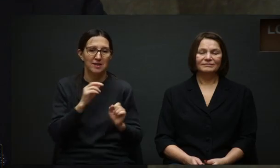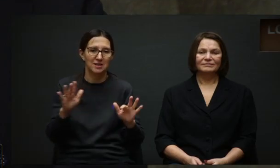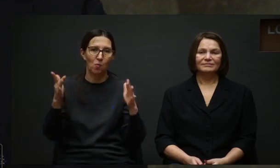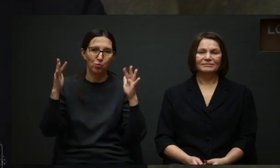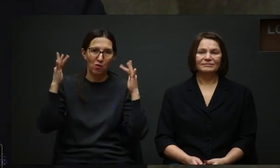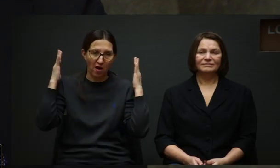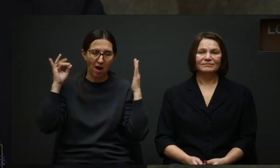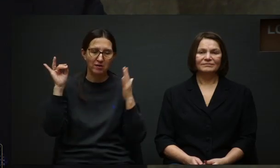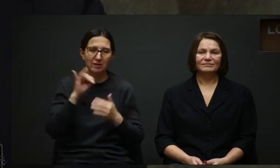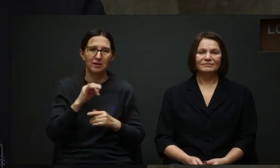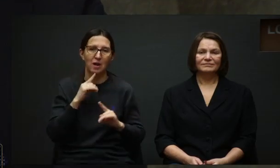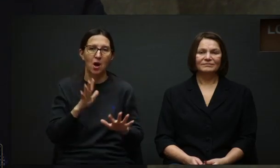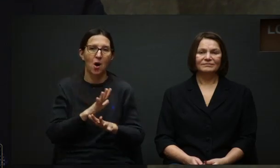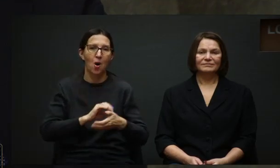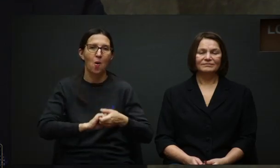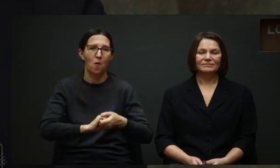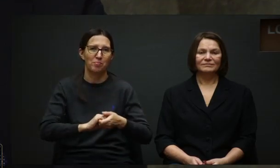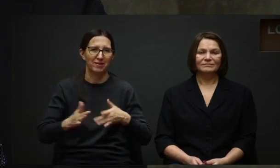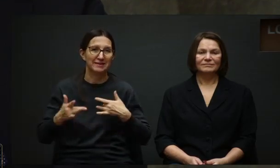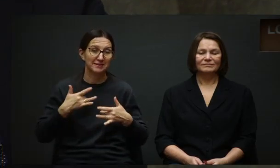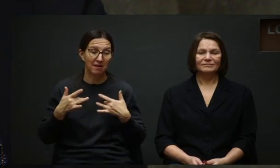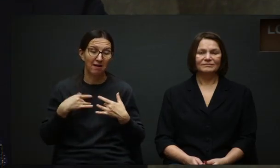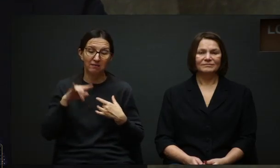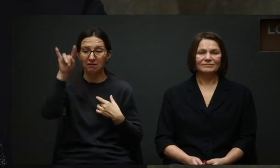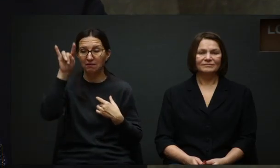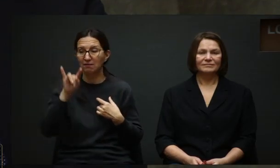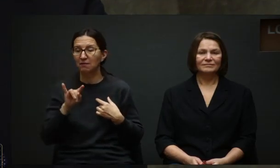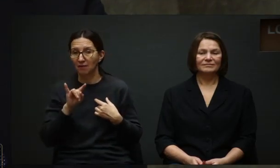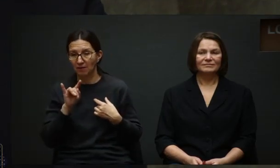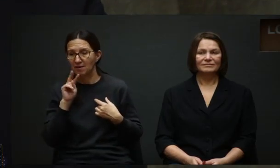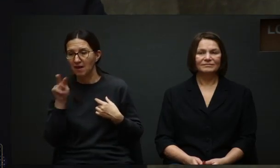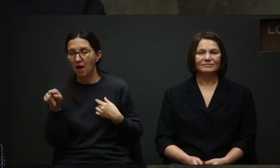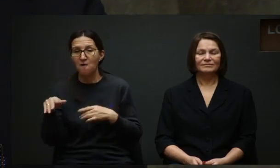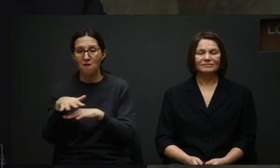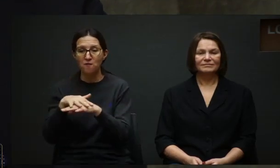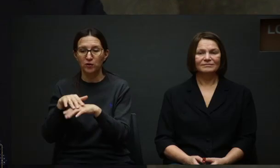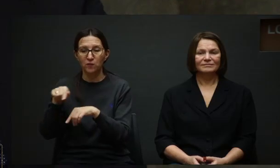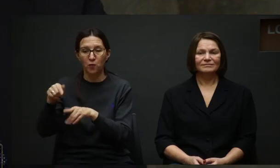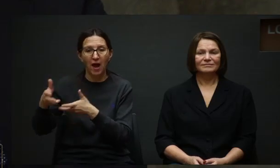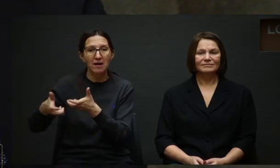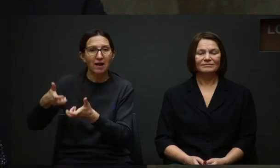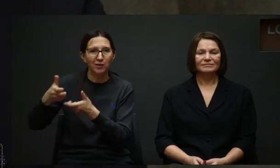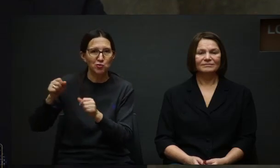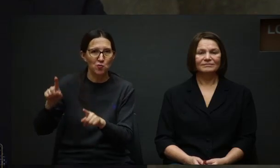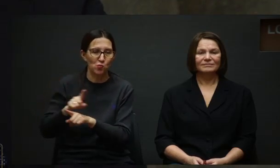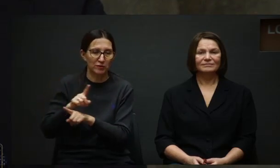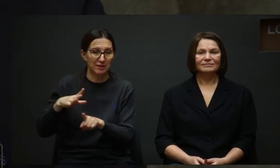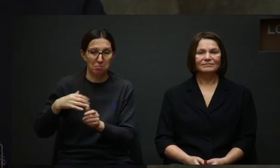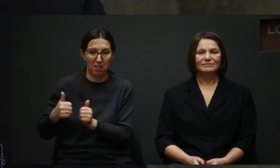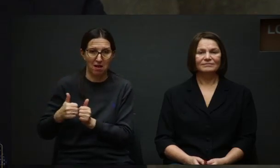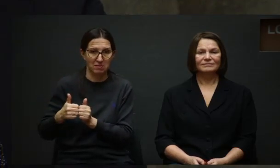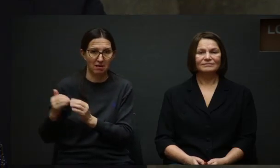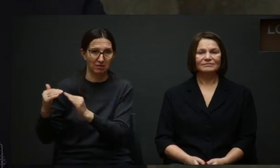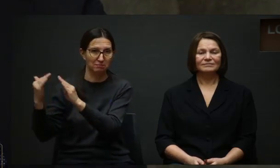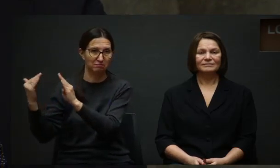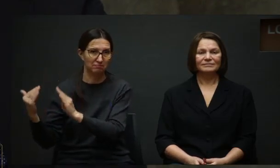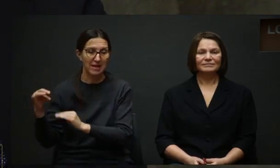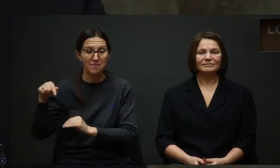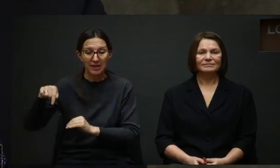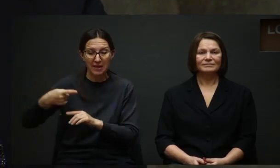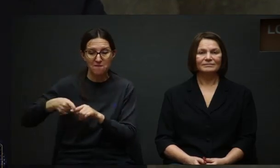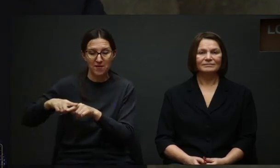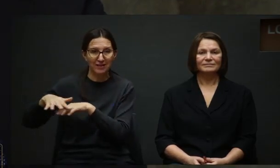театром, смотрела в окно, и это окно выходило во дворик археологического музея, он был рядом. И в